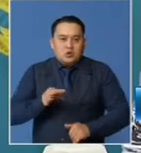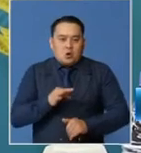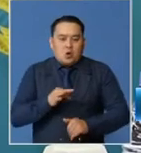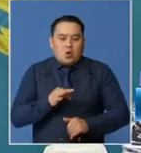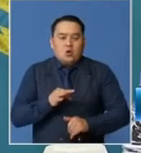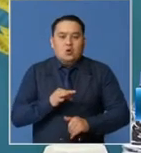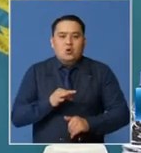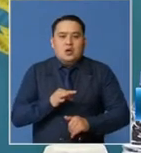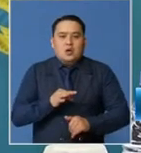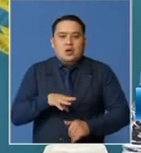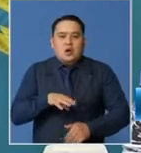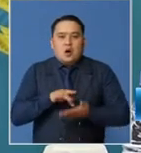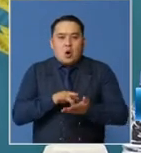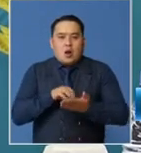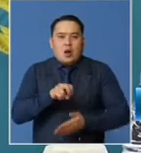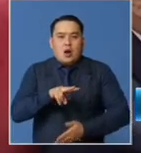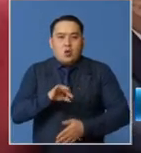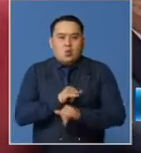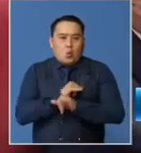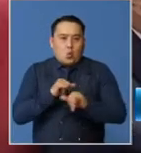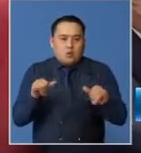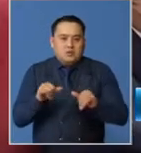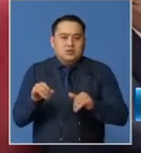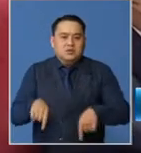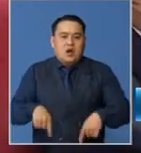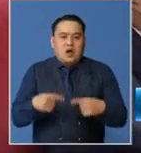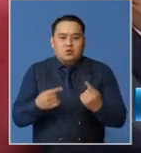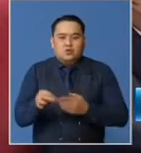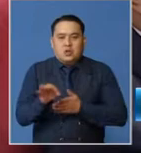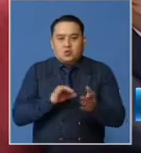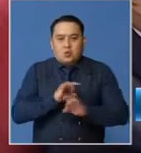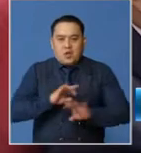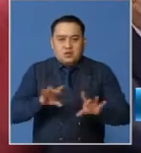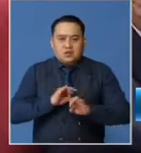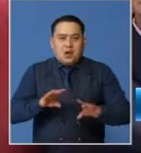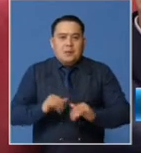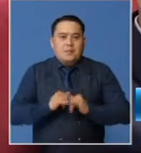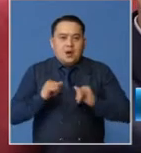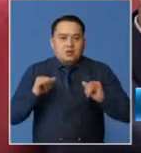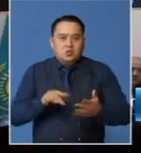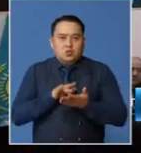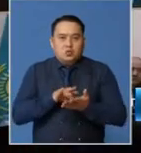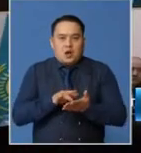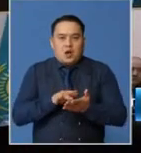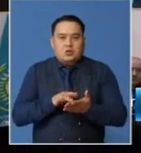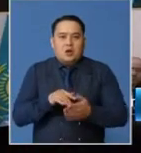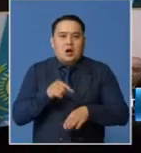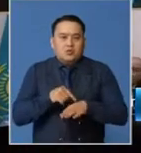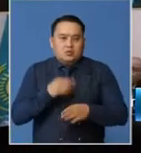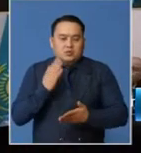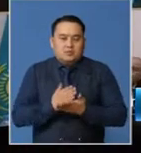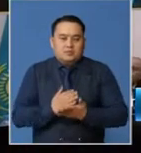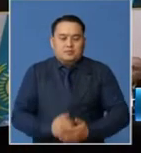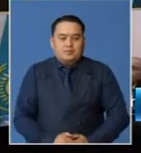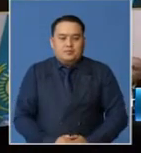уже сейчас турклимат на озере Алаколь увеличился в разы, рассказал министр. В целом сдвиги по прогрессу туризма уже